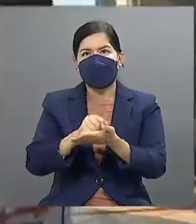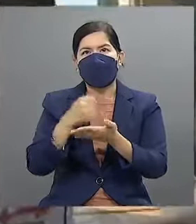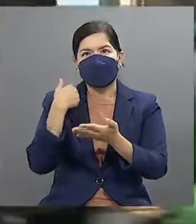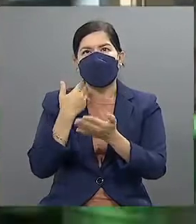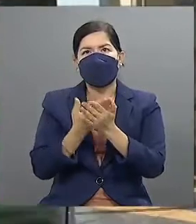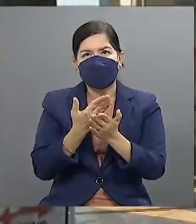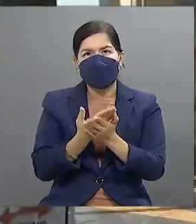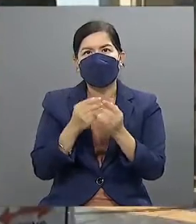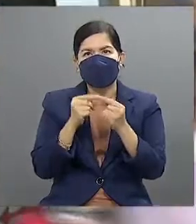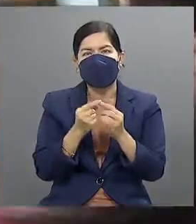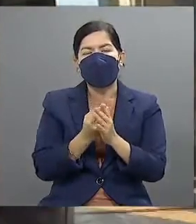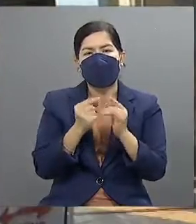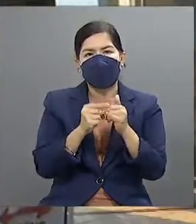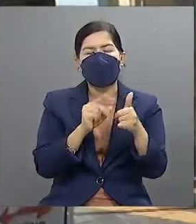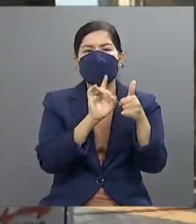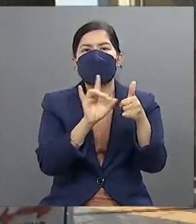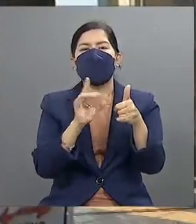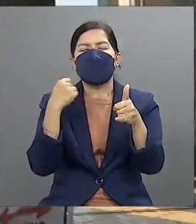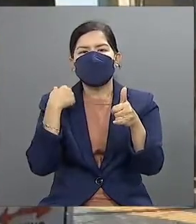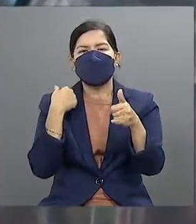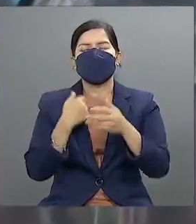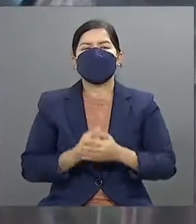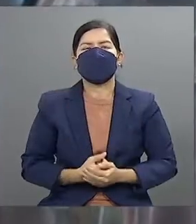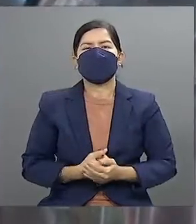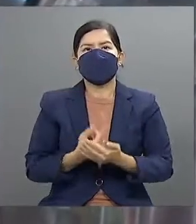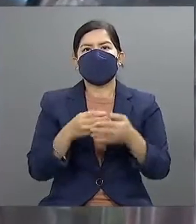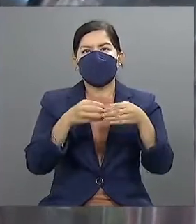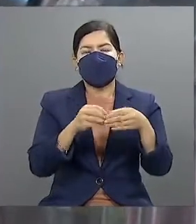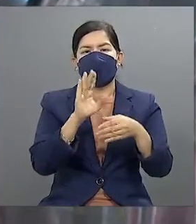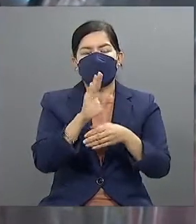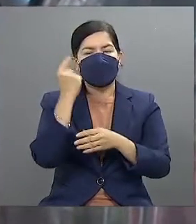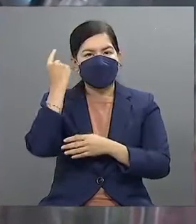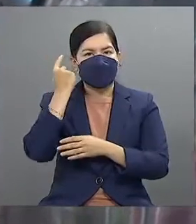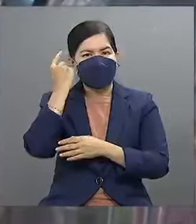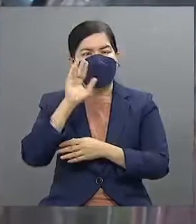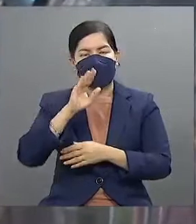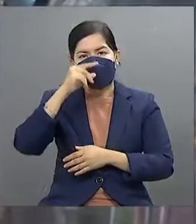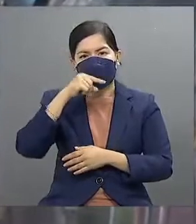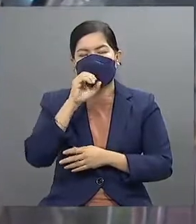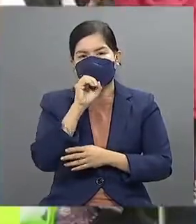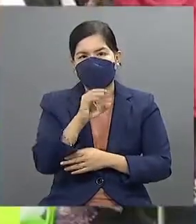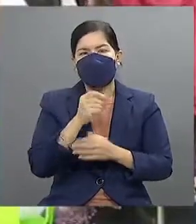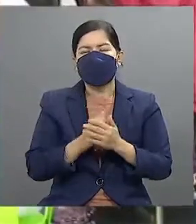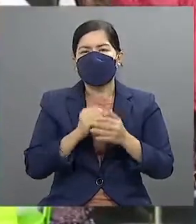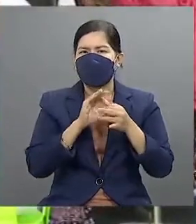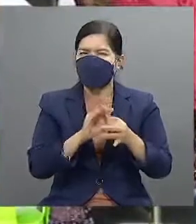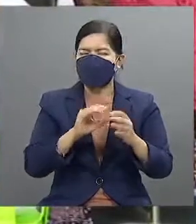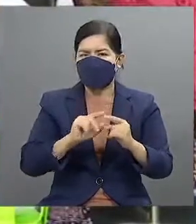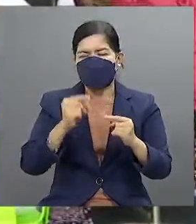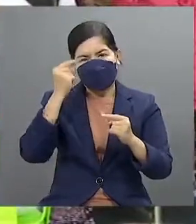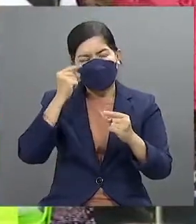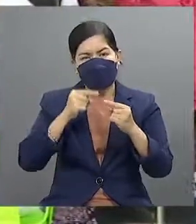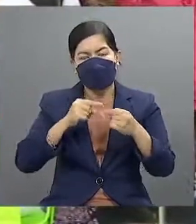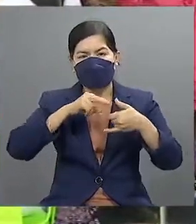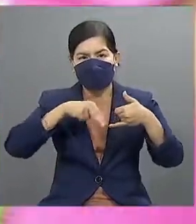อยู่แล้ว ขณะที่นักท่องเที่ยวคนไทยบอกว่ามีความกังวลเหมือนกันนะคะแต่ก็เชื่อว่าจะป้องกันตัวเองได้สิ่งสำคัญค่ะ